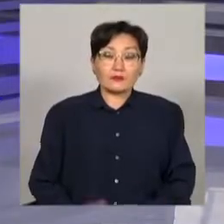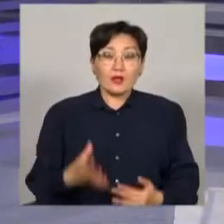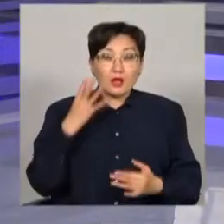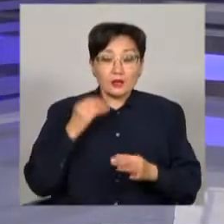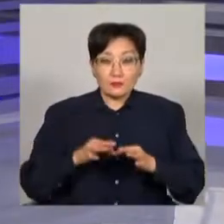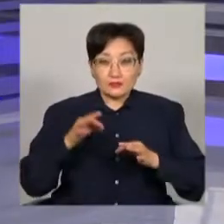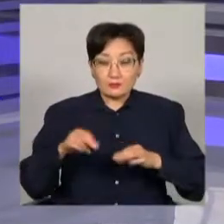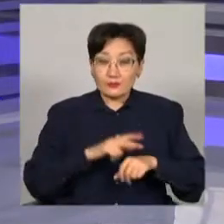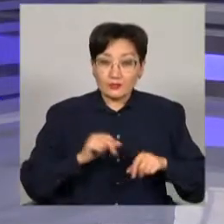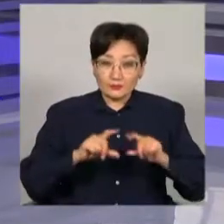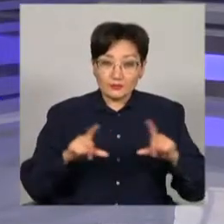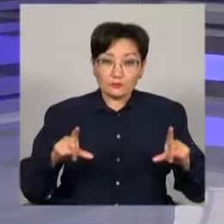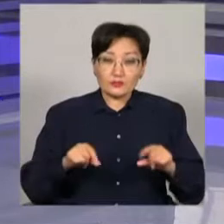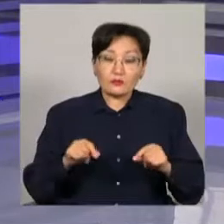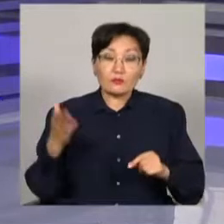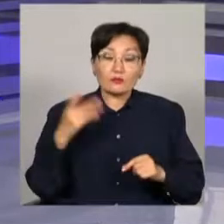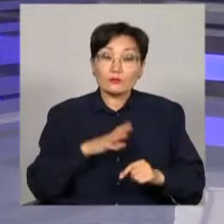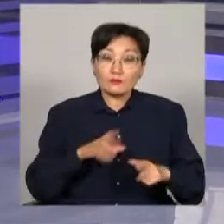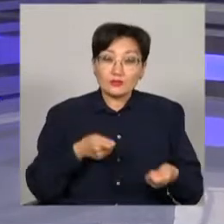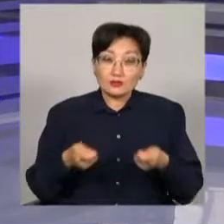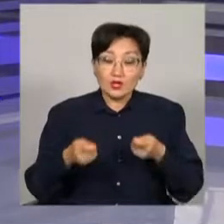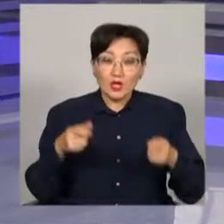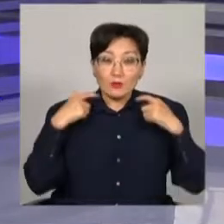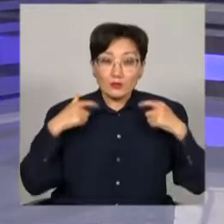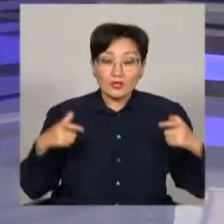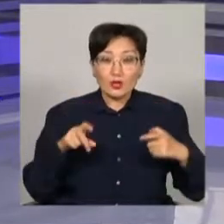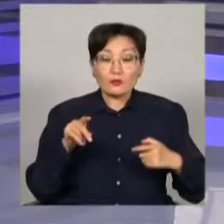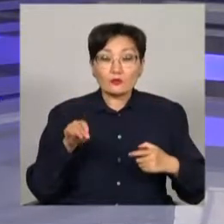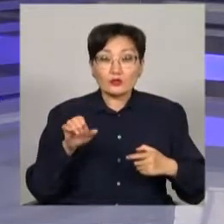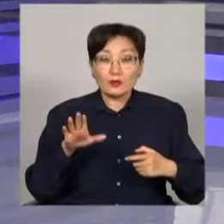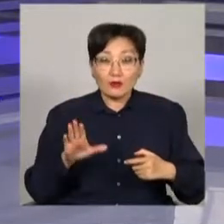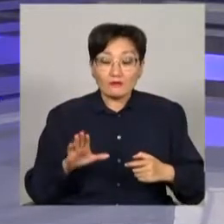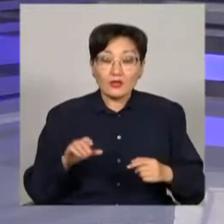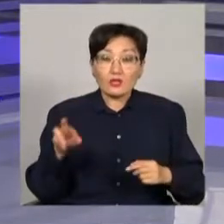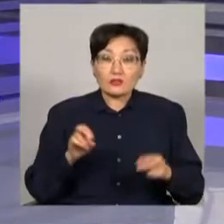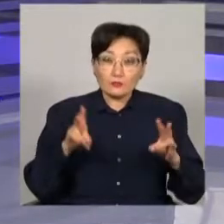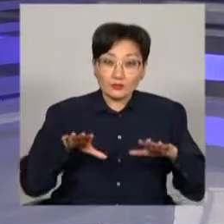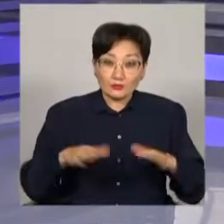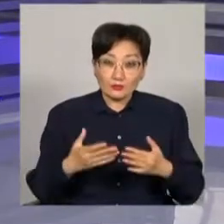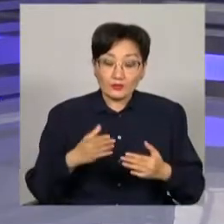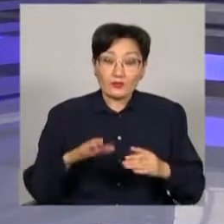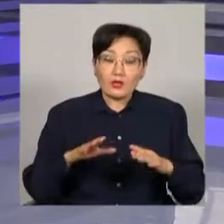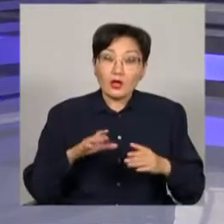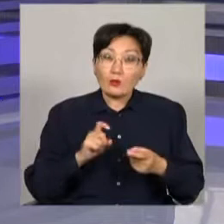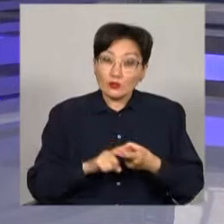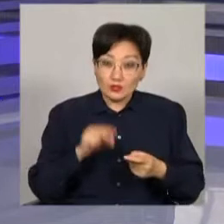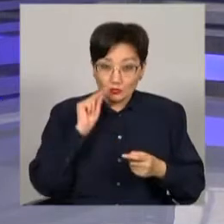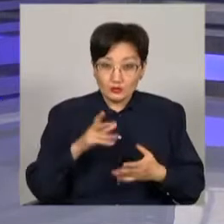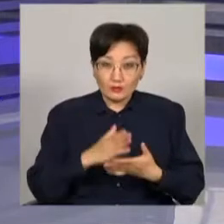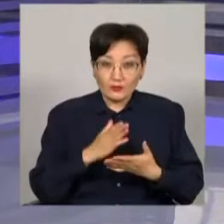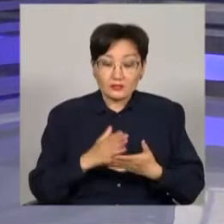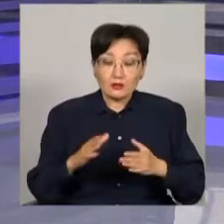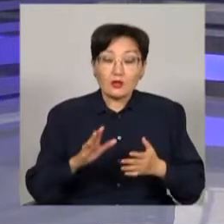Алматы облыстық полиция департаментінің бұрынғы басшысы генерал-майор Серік Күдебаев қаңтар оқиғасы бойынша күдікті деп танылды. Бұл туралы